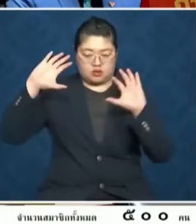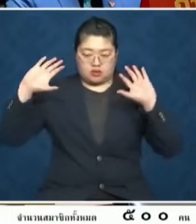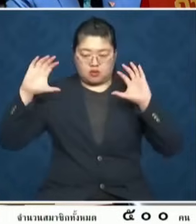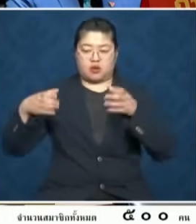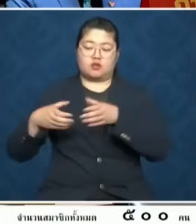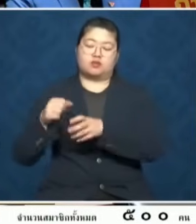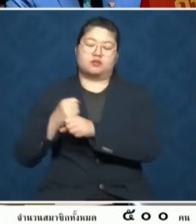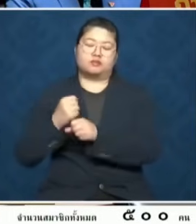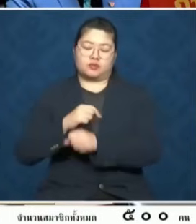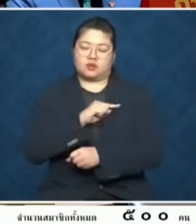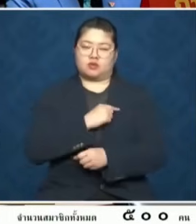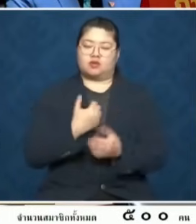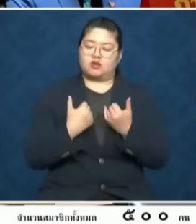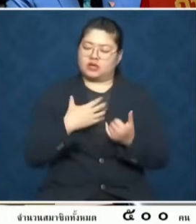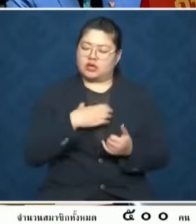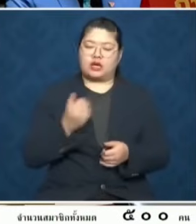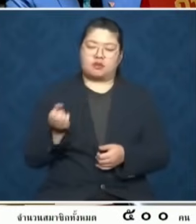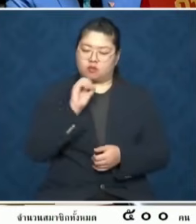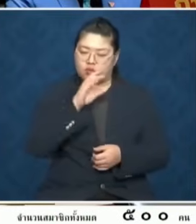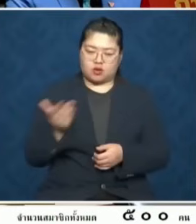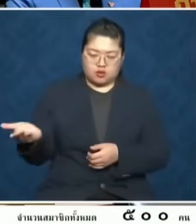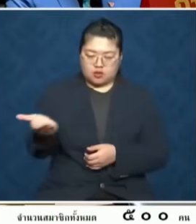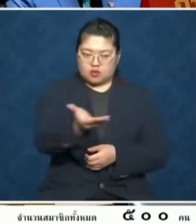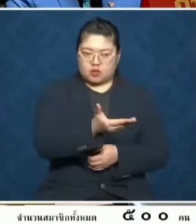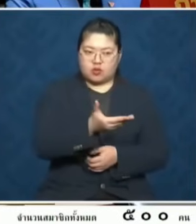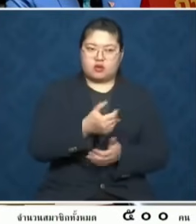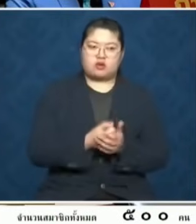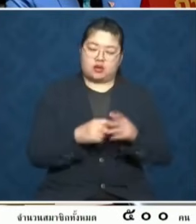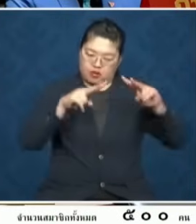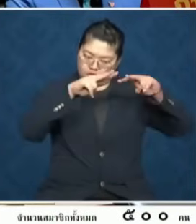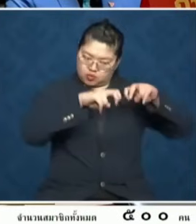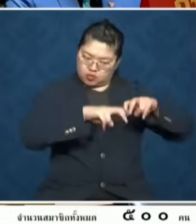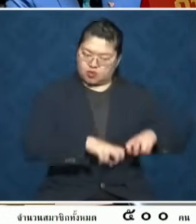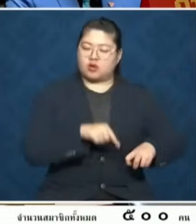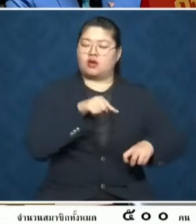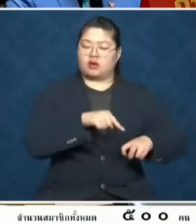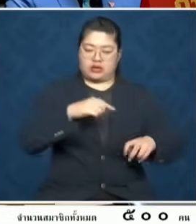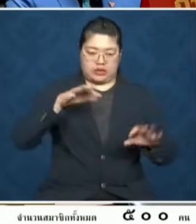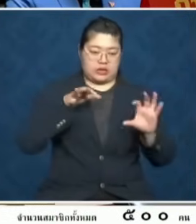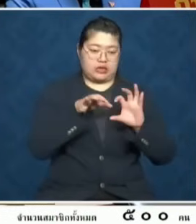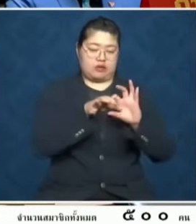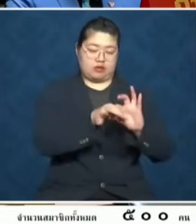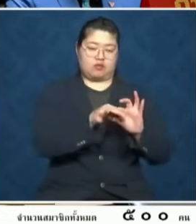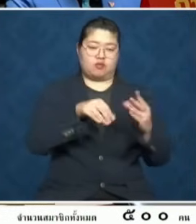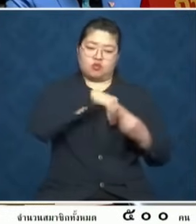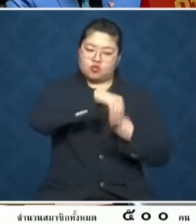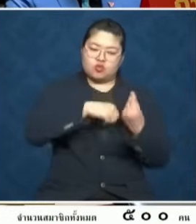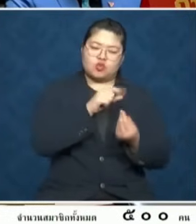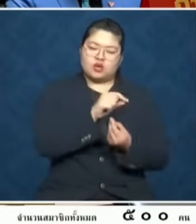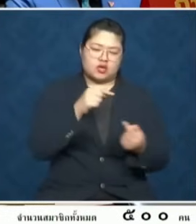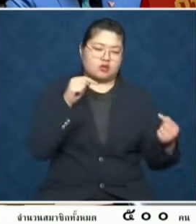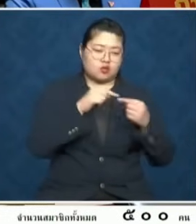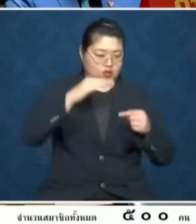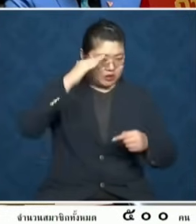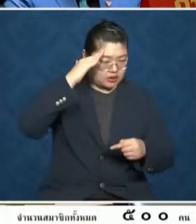ดิฉันจะขอเชิญชวนทุกท่านค่ะมาร่วมกันเปิดกรุสมบัติและอาณาจักรลึกลับขุมทรัพย์ธุรกิจในกองทัพรวมถึง